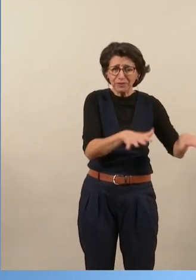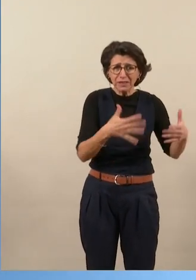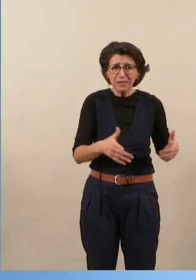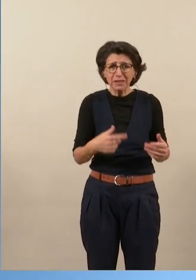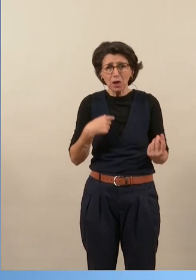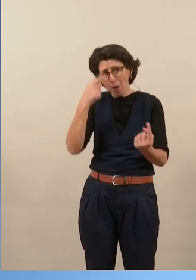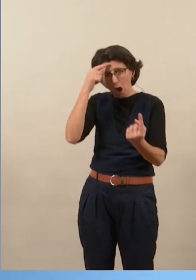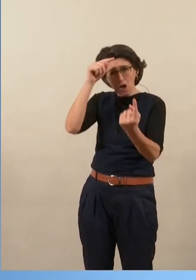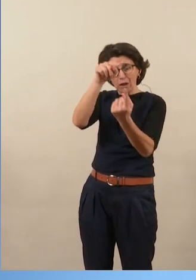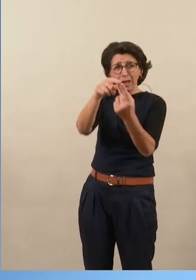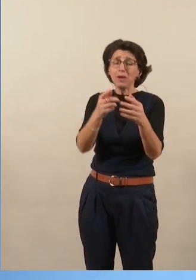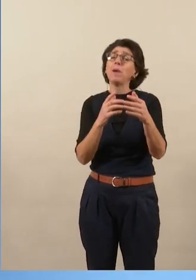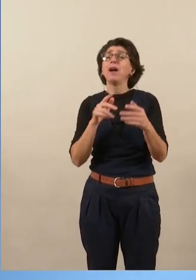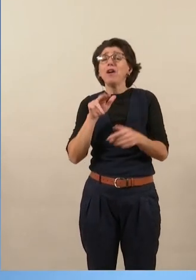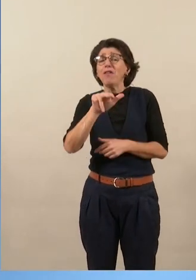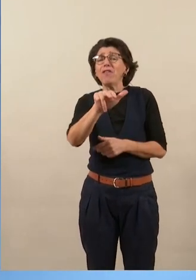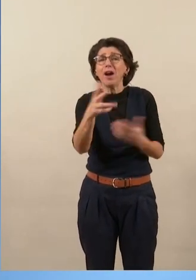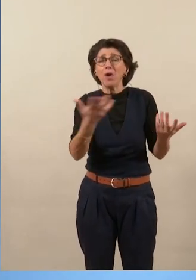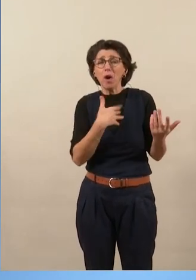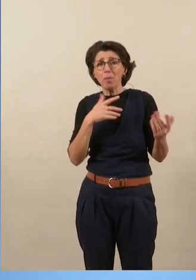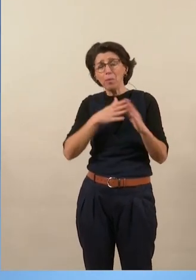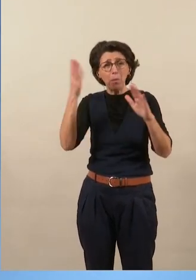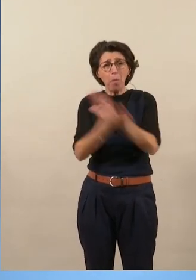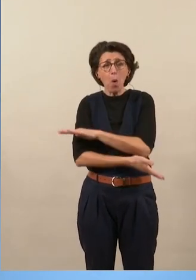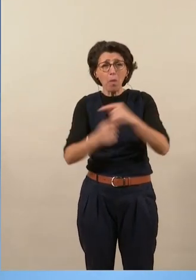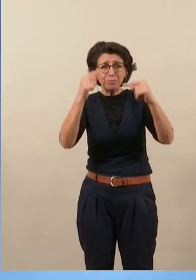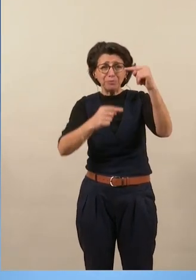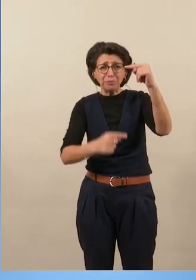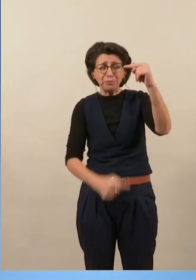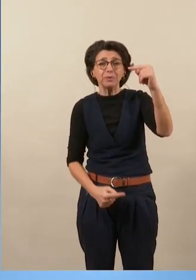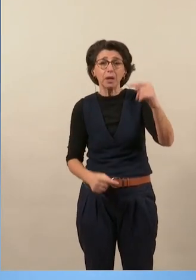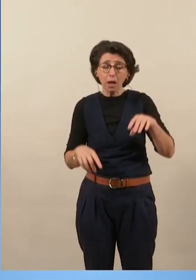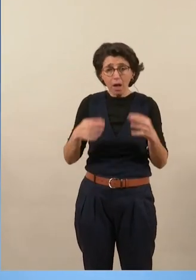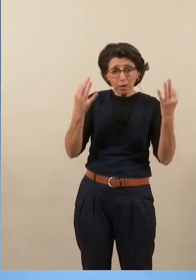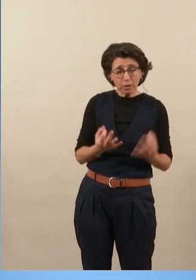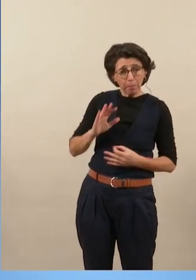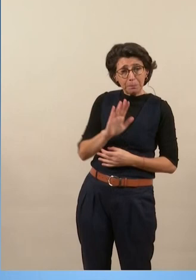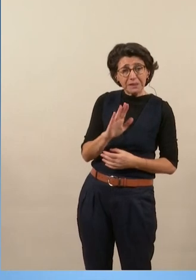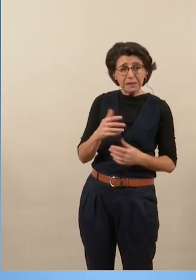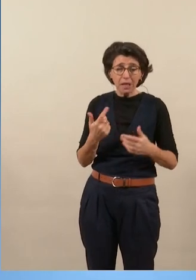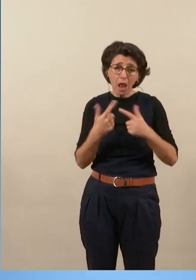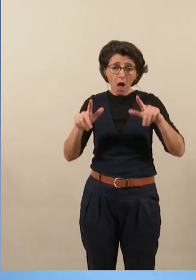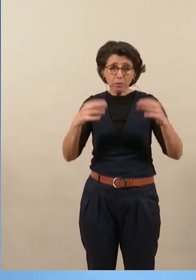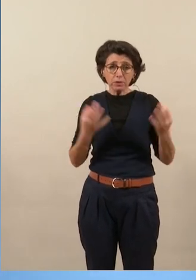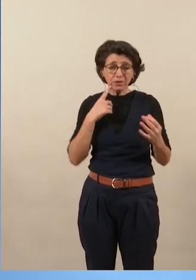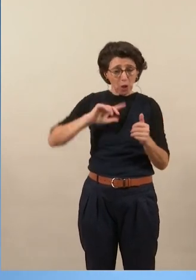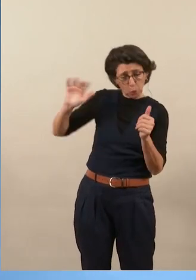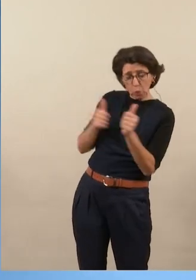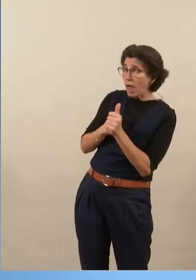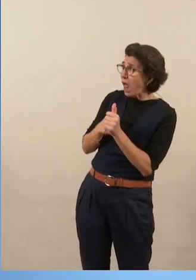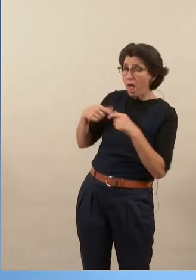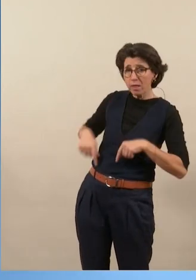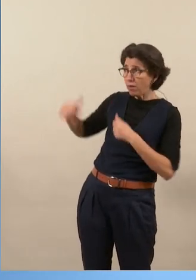faillite c'est-à-dire ce qu'on appelle donc dans le langage comptable dans le gangage c'est la c'est la mise sous tutelle et que pour